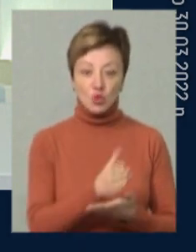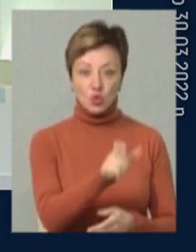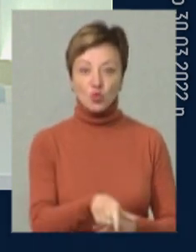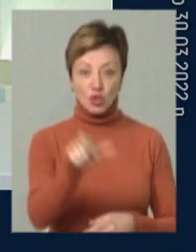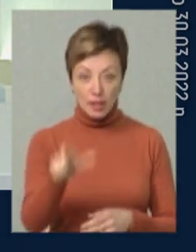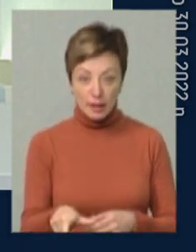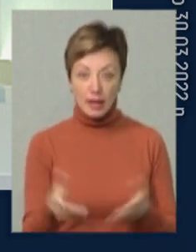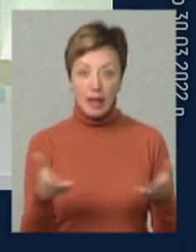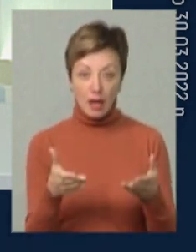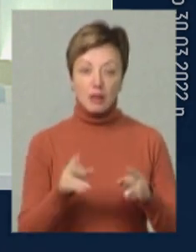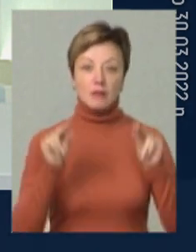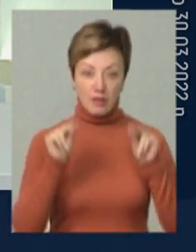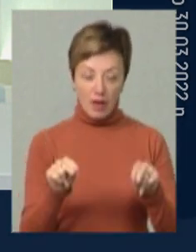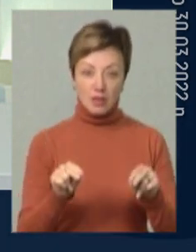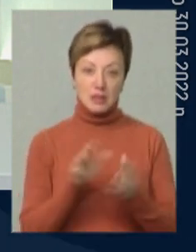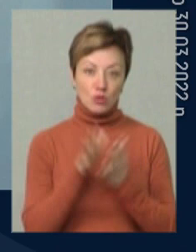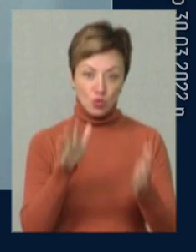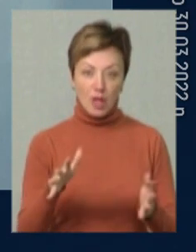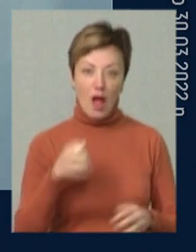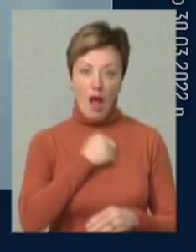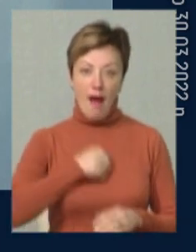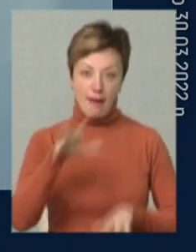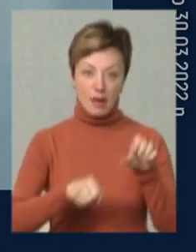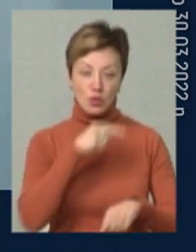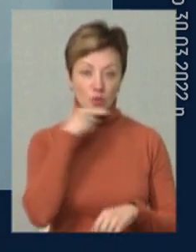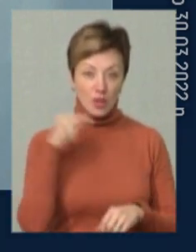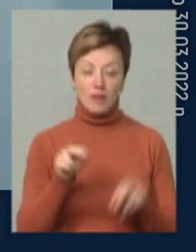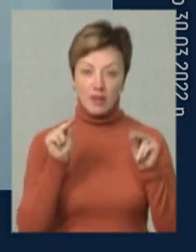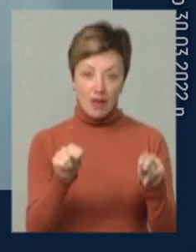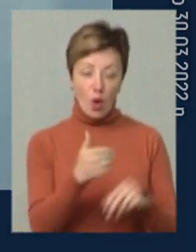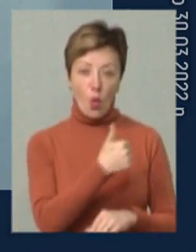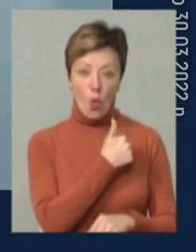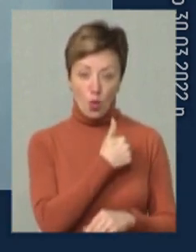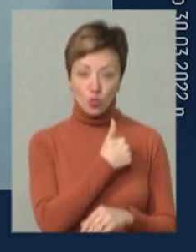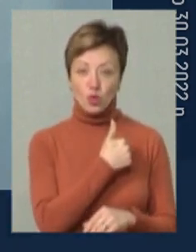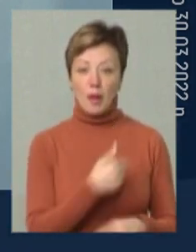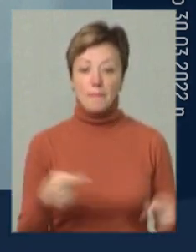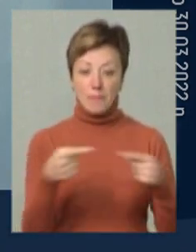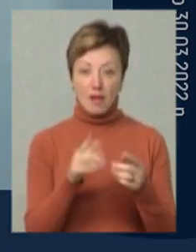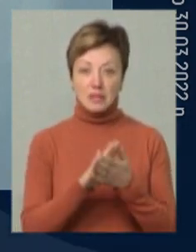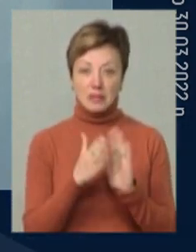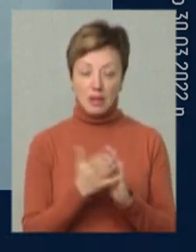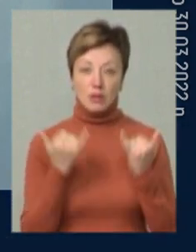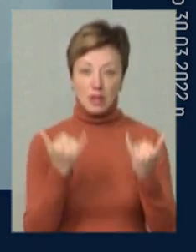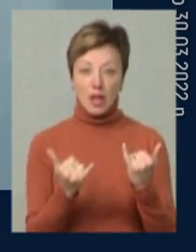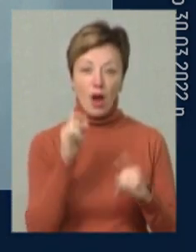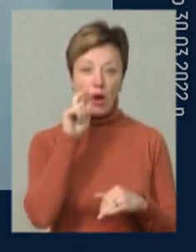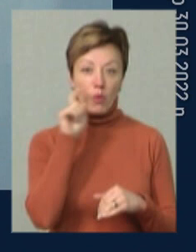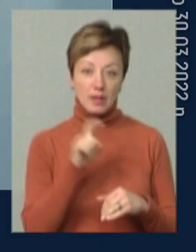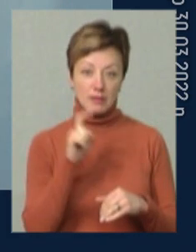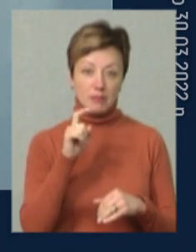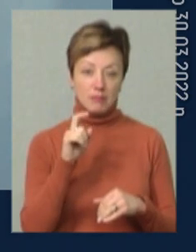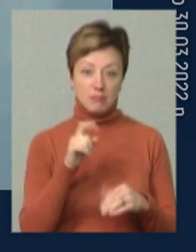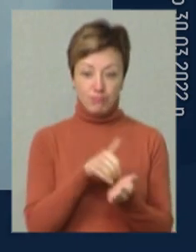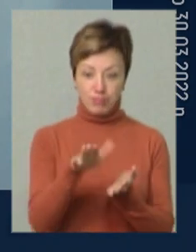які відверто засудили агресію Росії і відверто хочуть певного статусу для УПЦ. Тут є